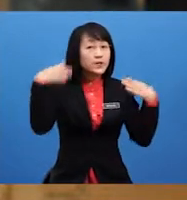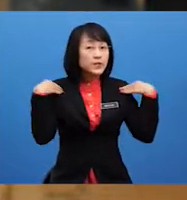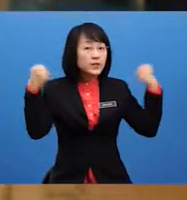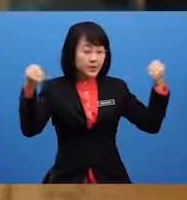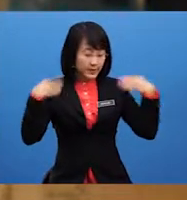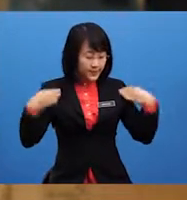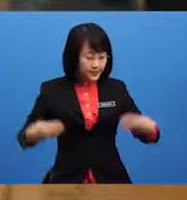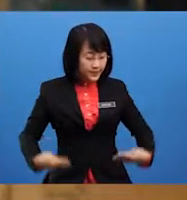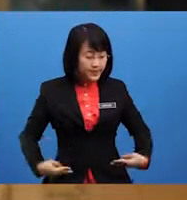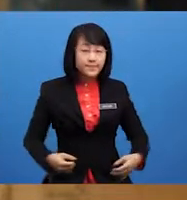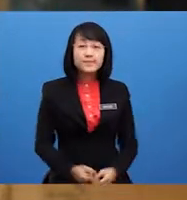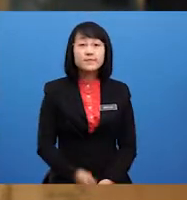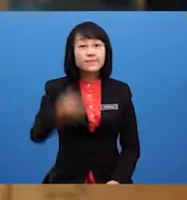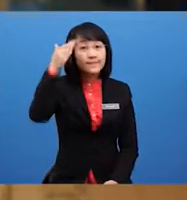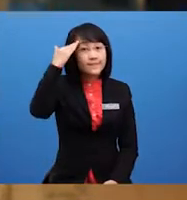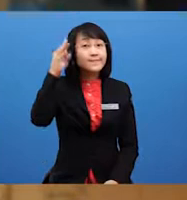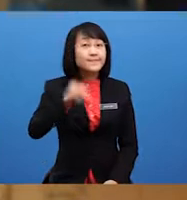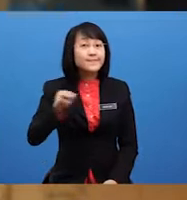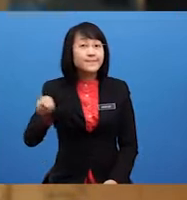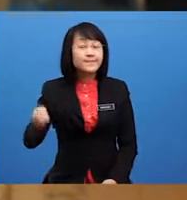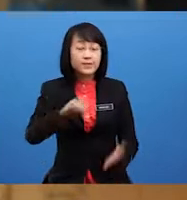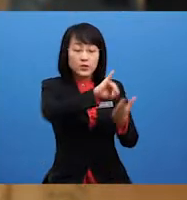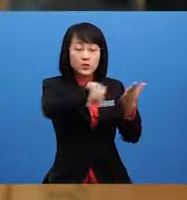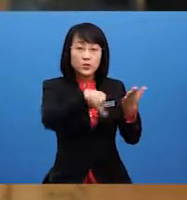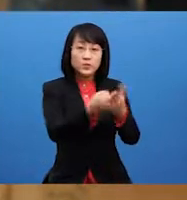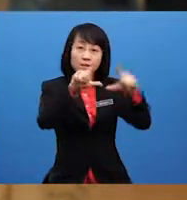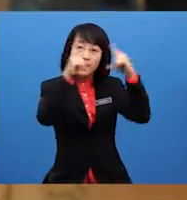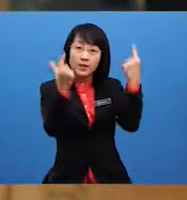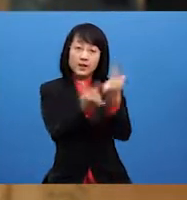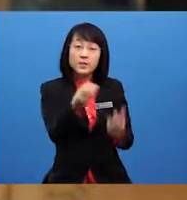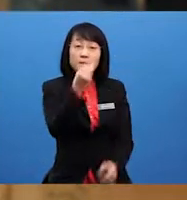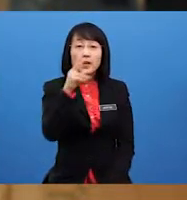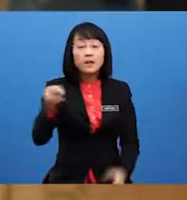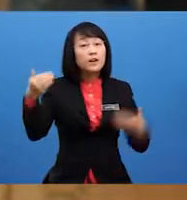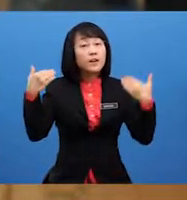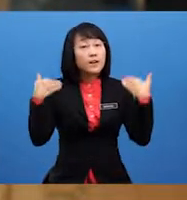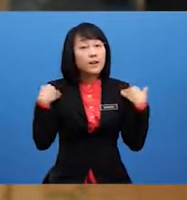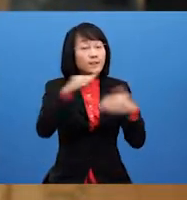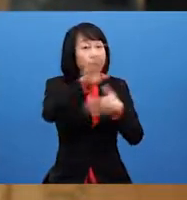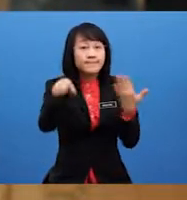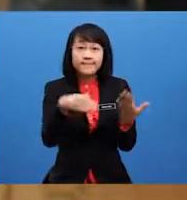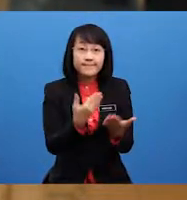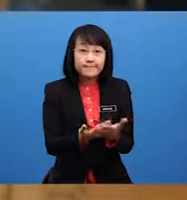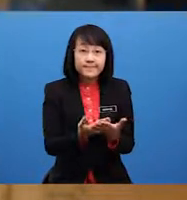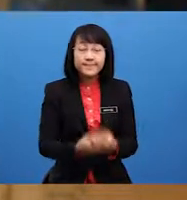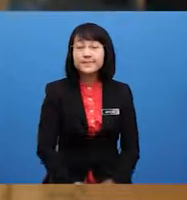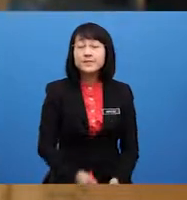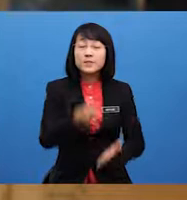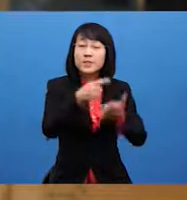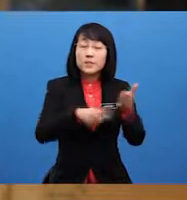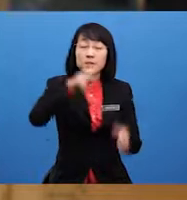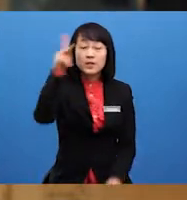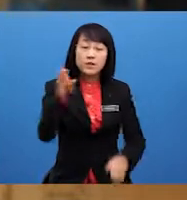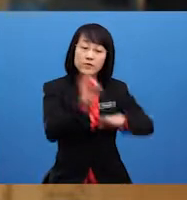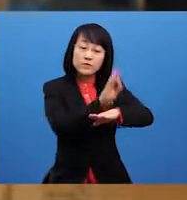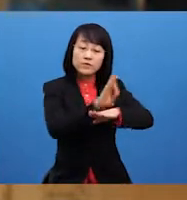badan. Tahukah murid-murid jumlah kelas makanan yang ada kesemuanya? Apakah pula